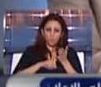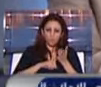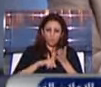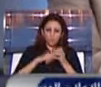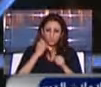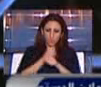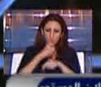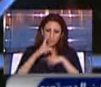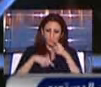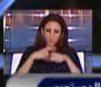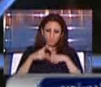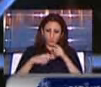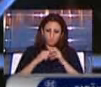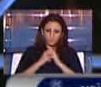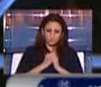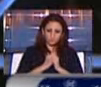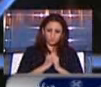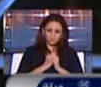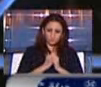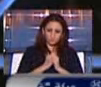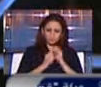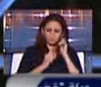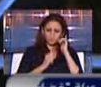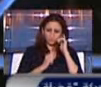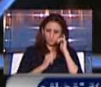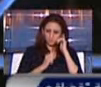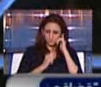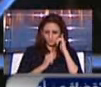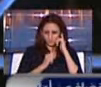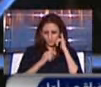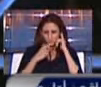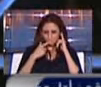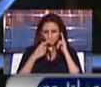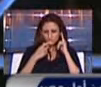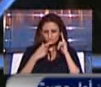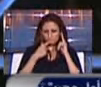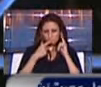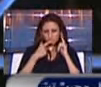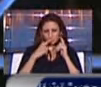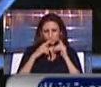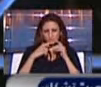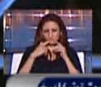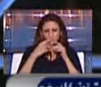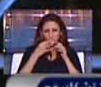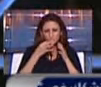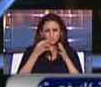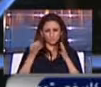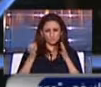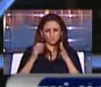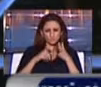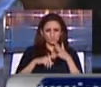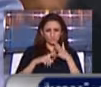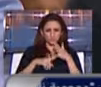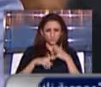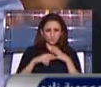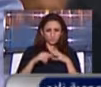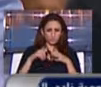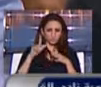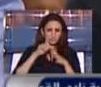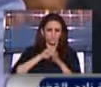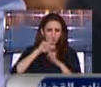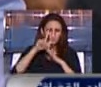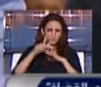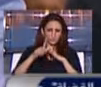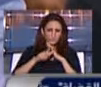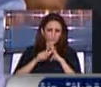هو الشيكه ب 500,000 طلبناها لما رحنا عشان نقابل حد فهو في رئاسه مجلس الوزراء، وقعدنا برضه